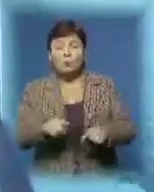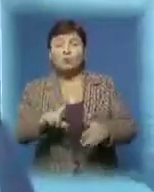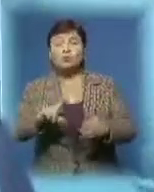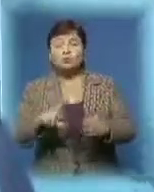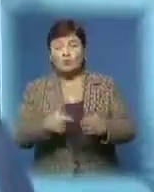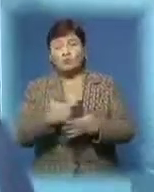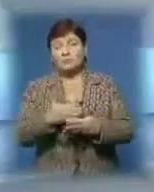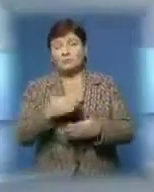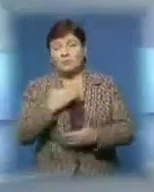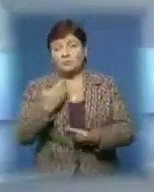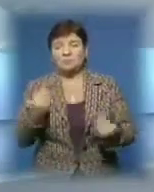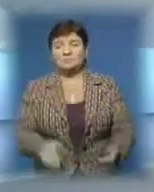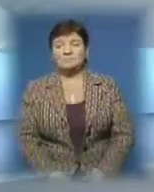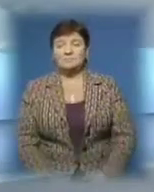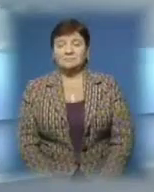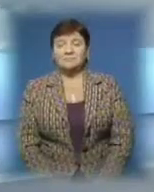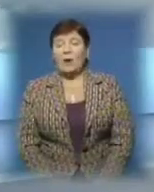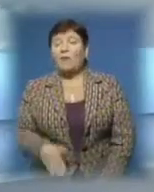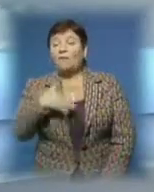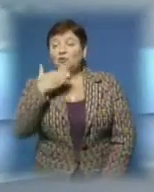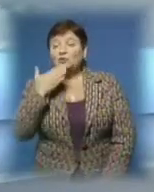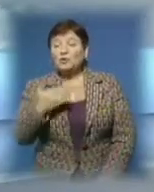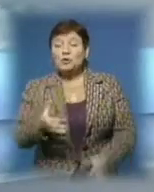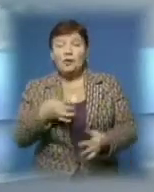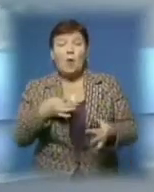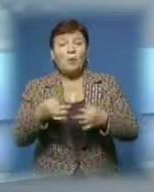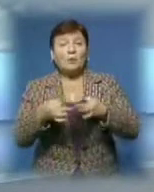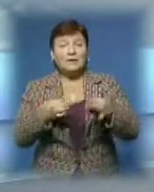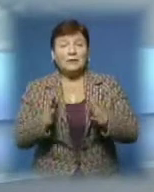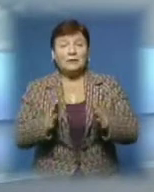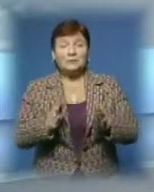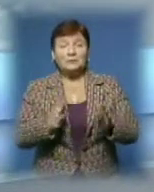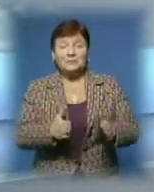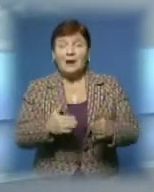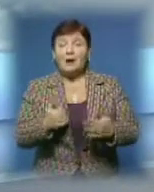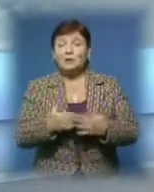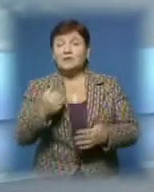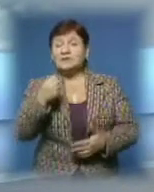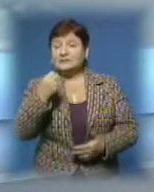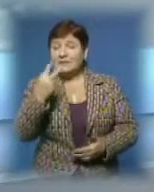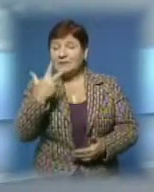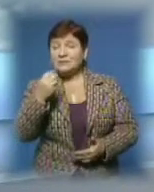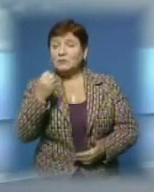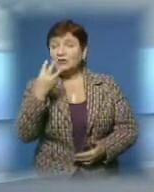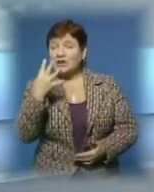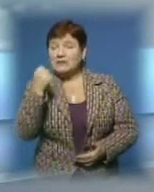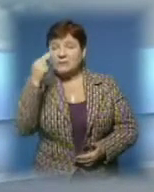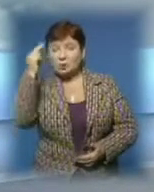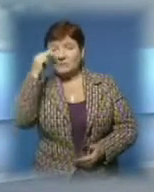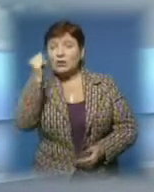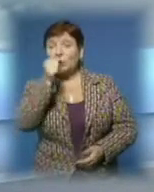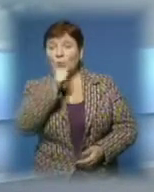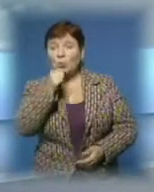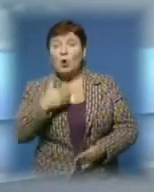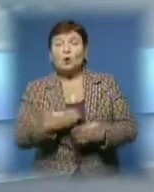небуття. В Ужгороді обговорили готовність закладів освіти до 2013-14 навчального року.